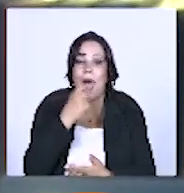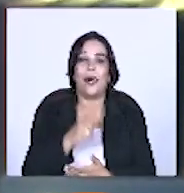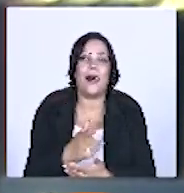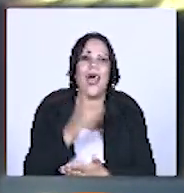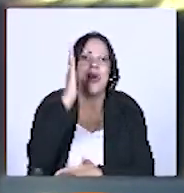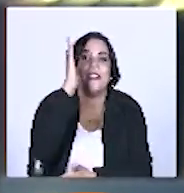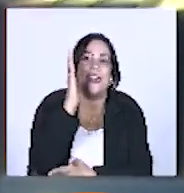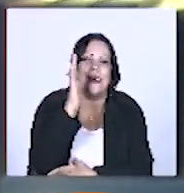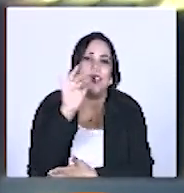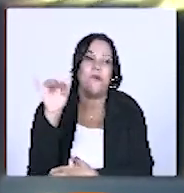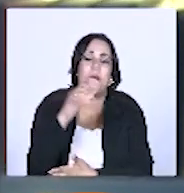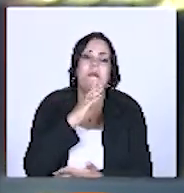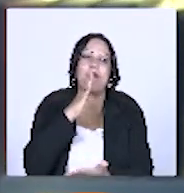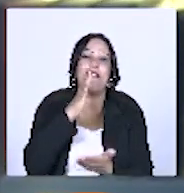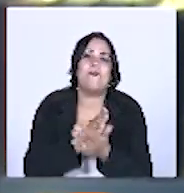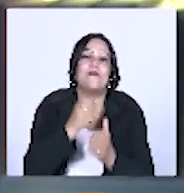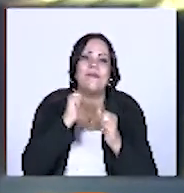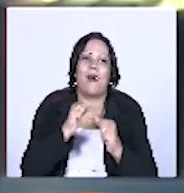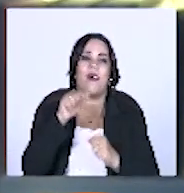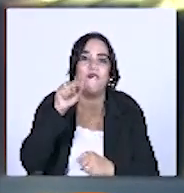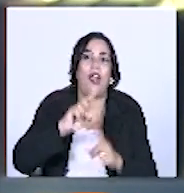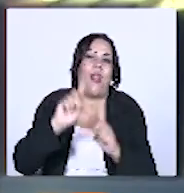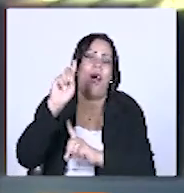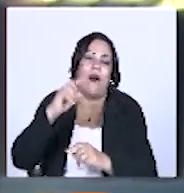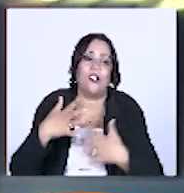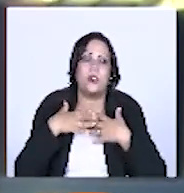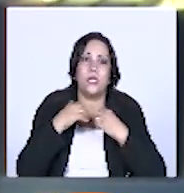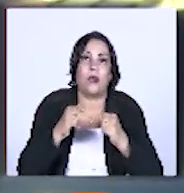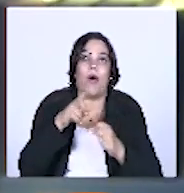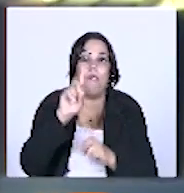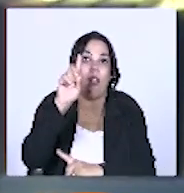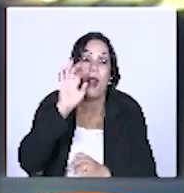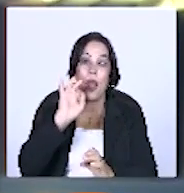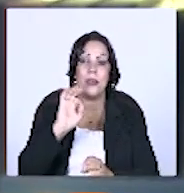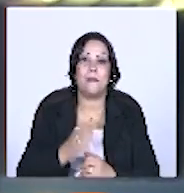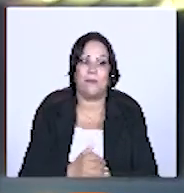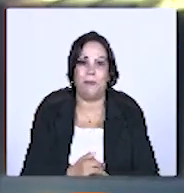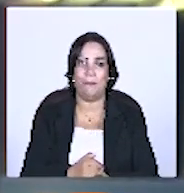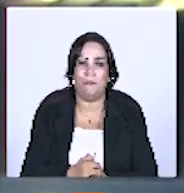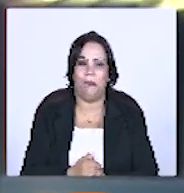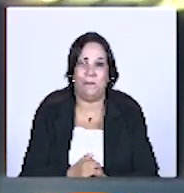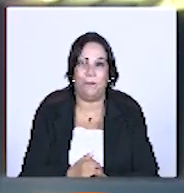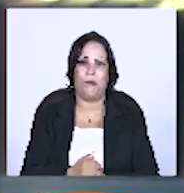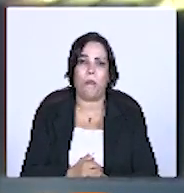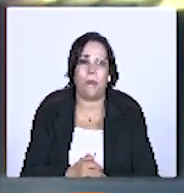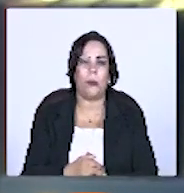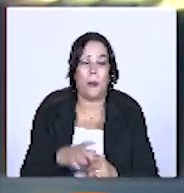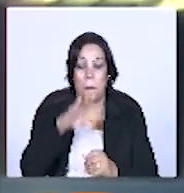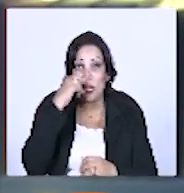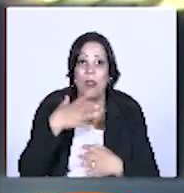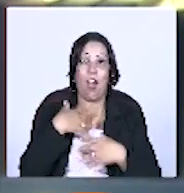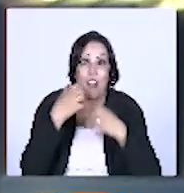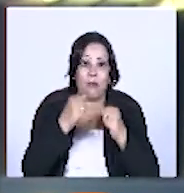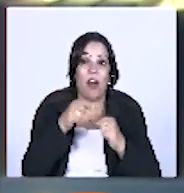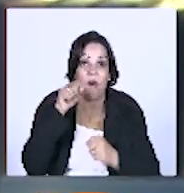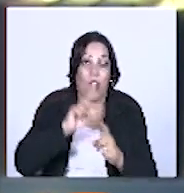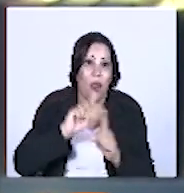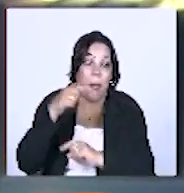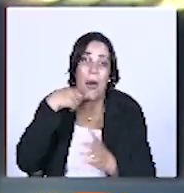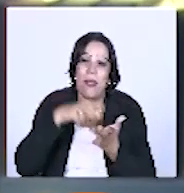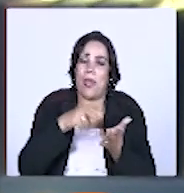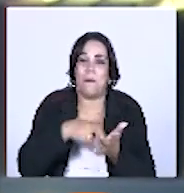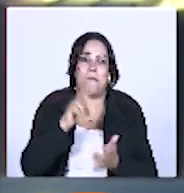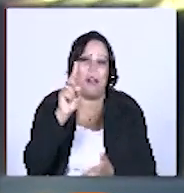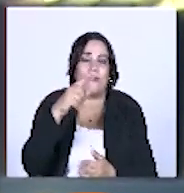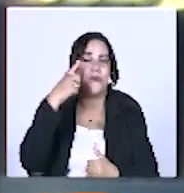ومهم الثقه في الله بالتاكيد بتمنع الانسان انه خاف